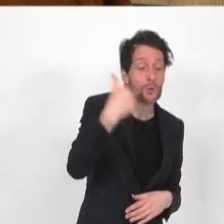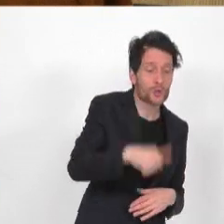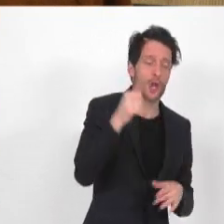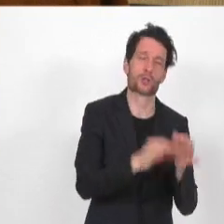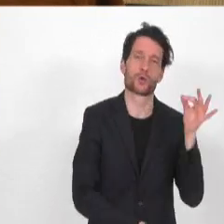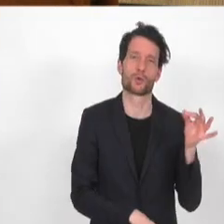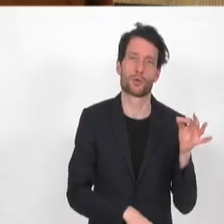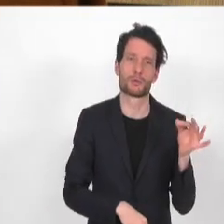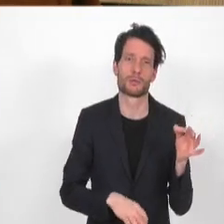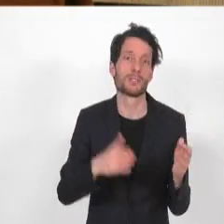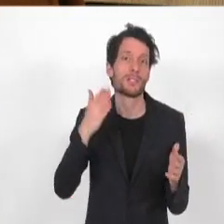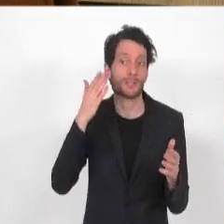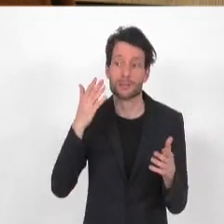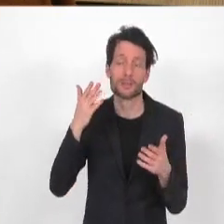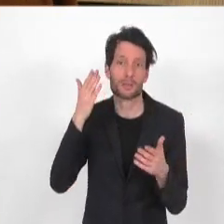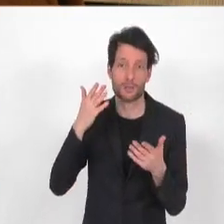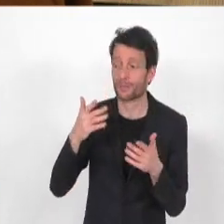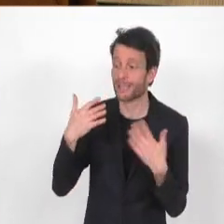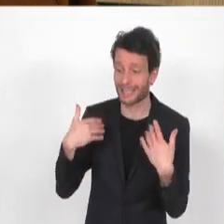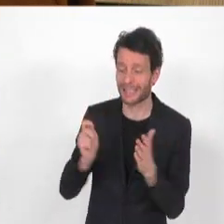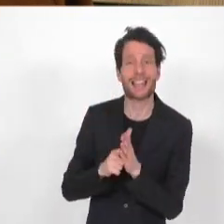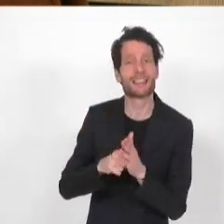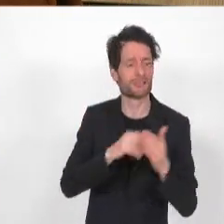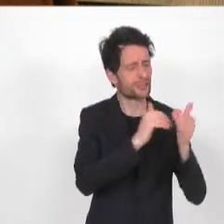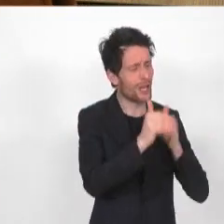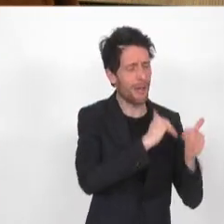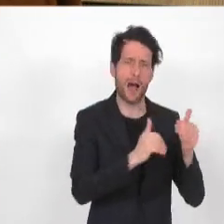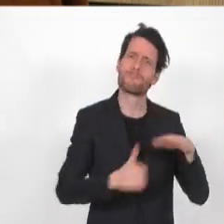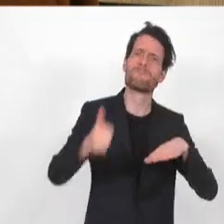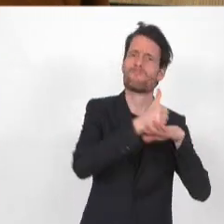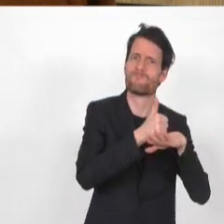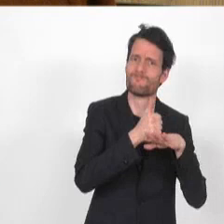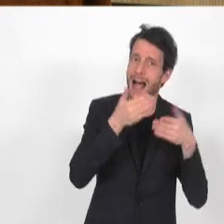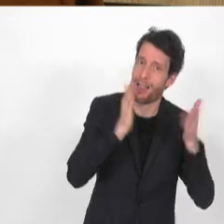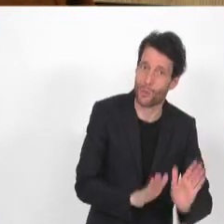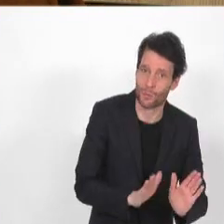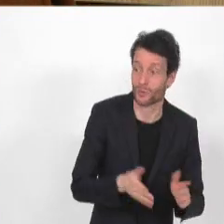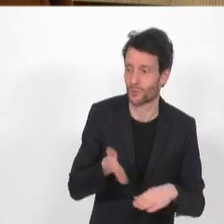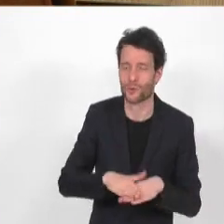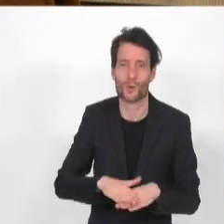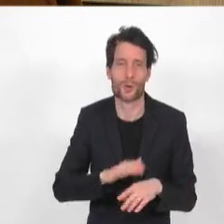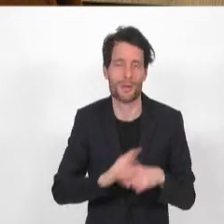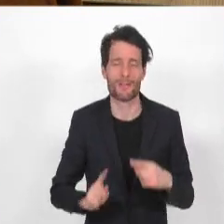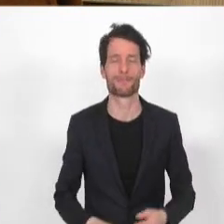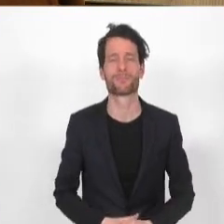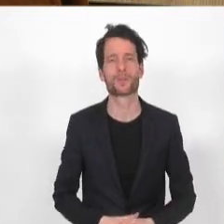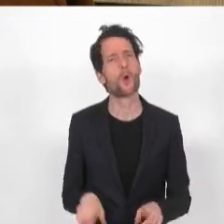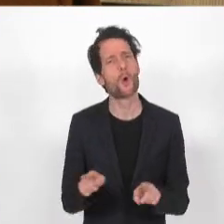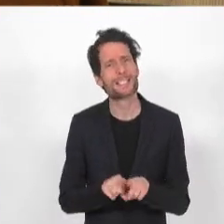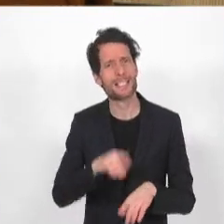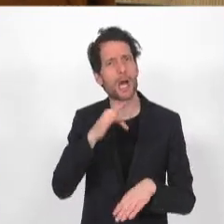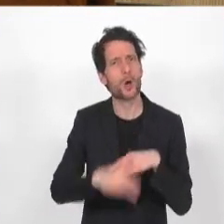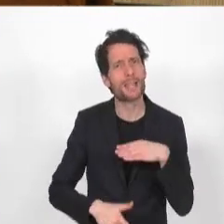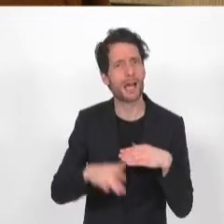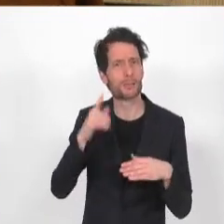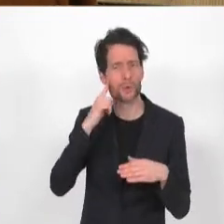plus massif et rapide annoncé dès l'adoption de ce schéma directeur. En outre, le retard pris dans l'application de